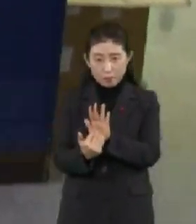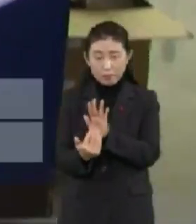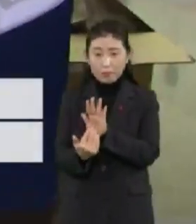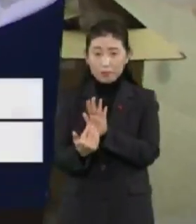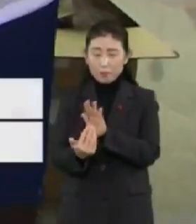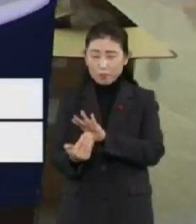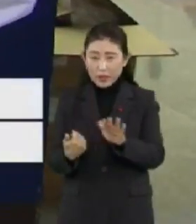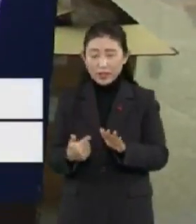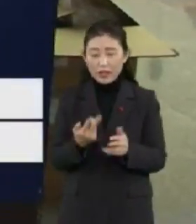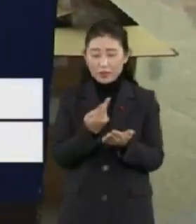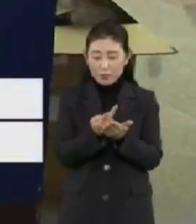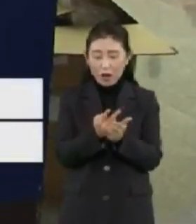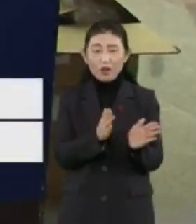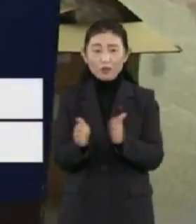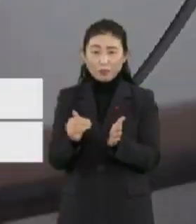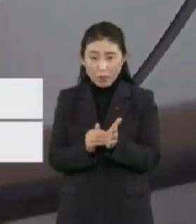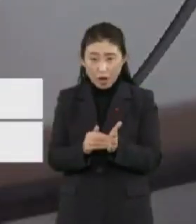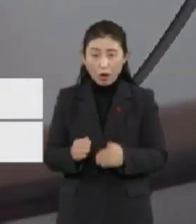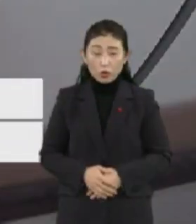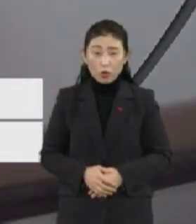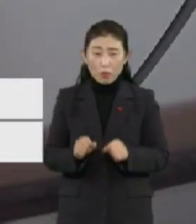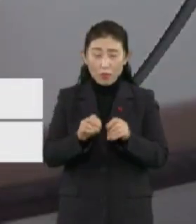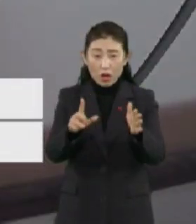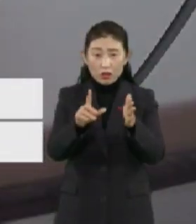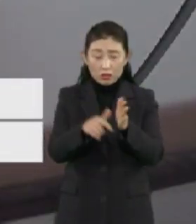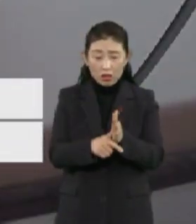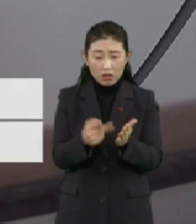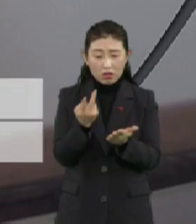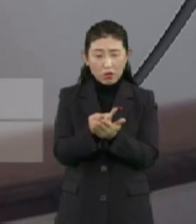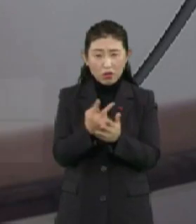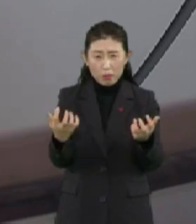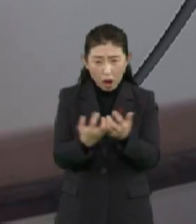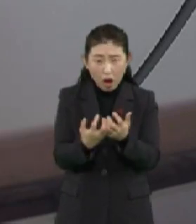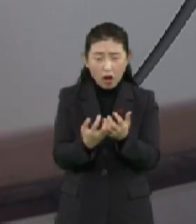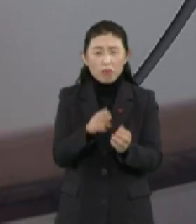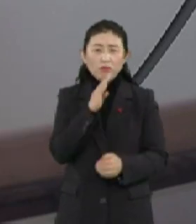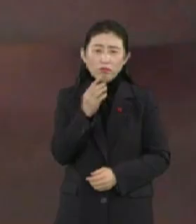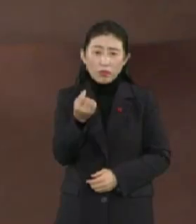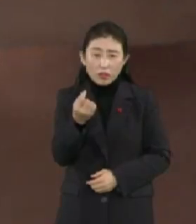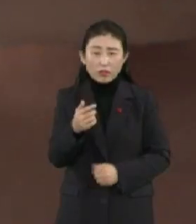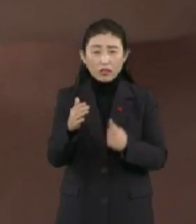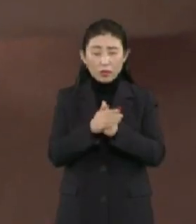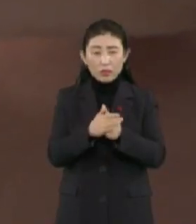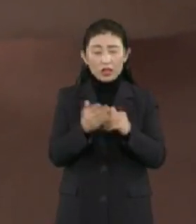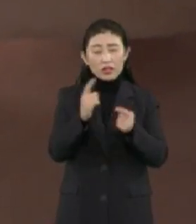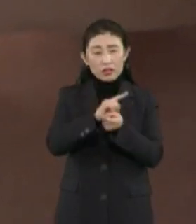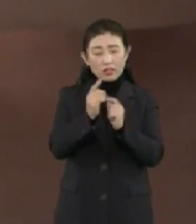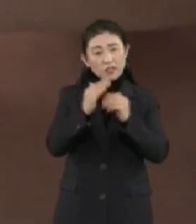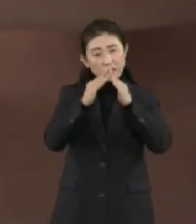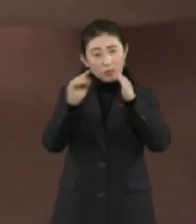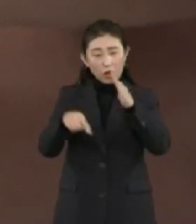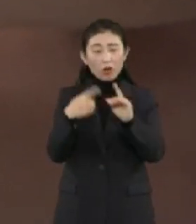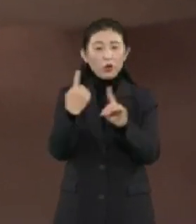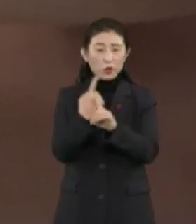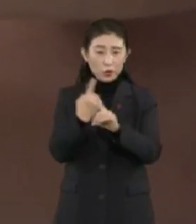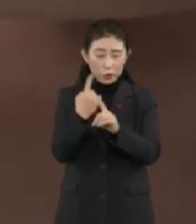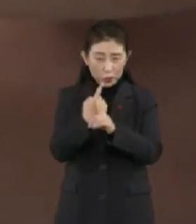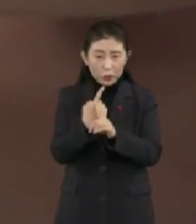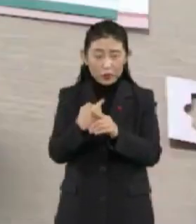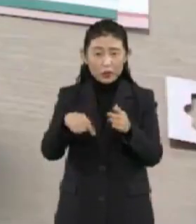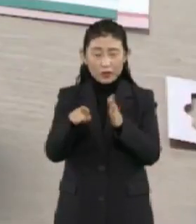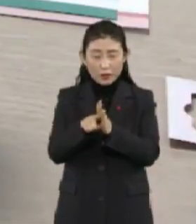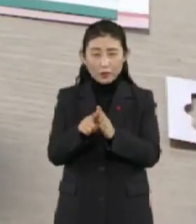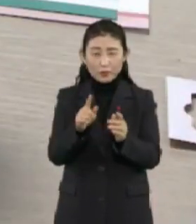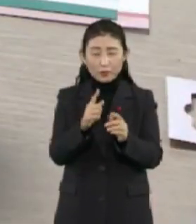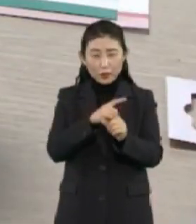확보에 주력하는 한편 오미크론 확산 시에는 병상 부족 사태는 불가피한 만큼 재택치료를 원칙으로 지원에 총력을